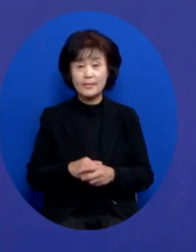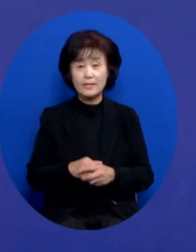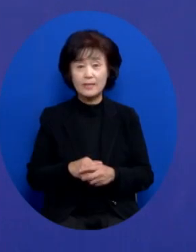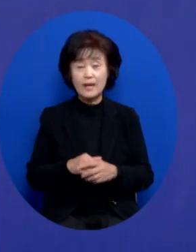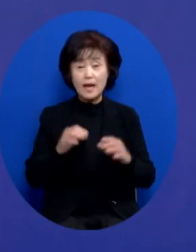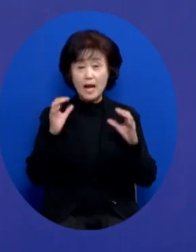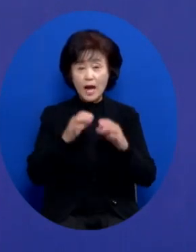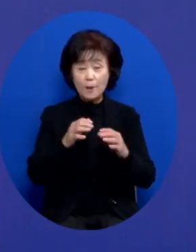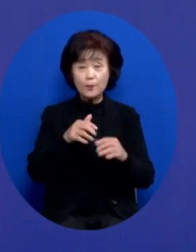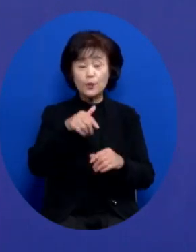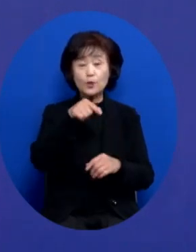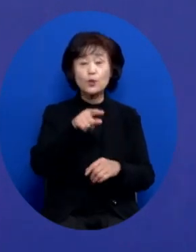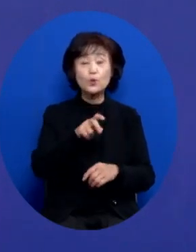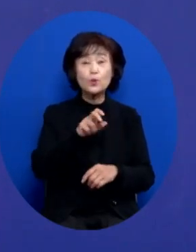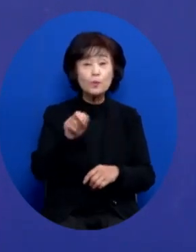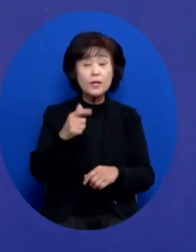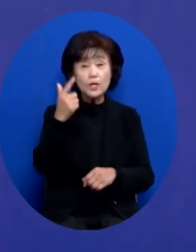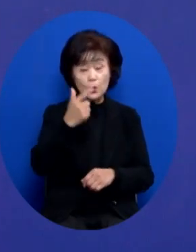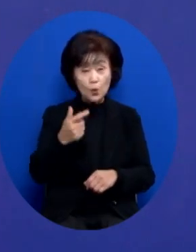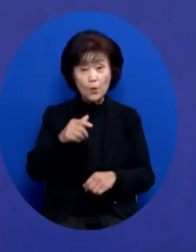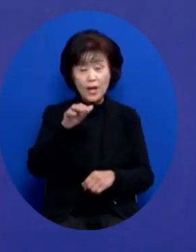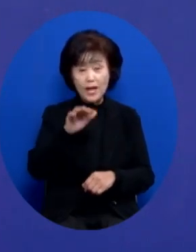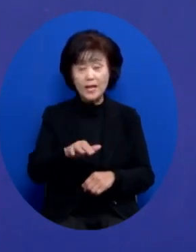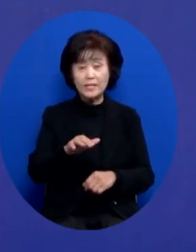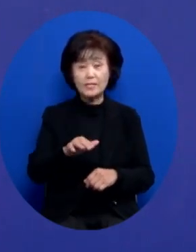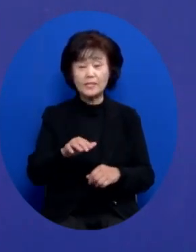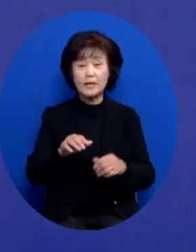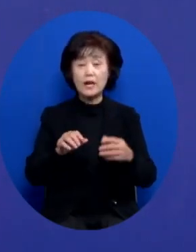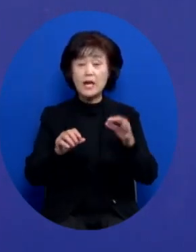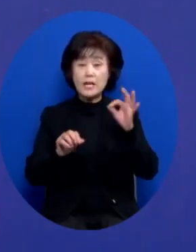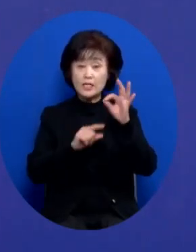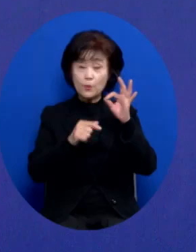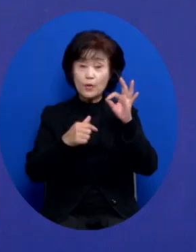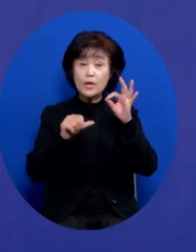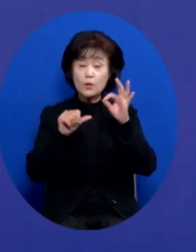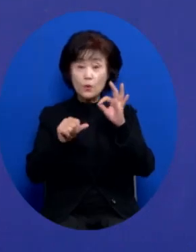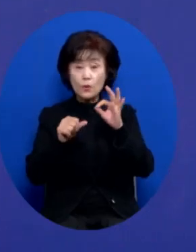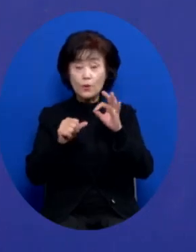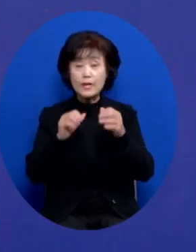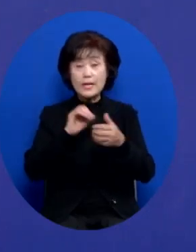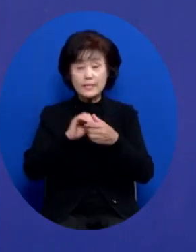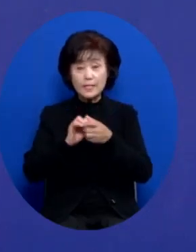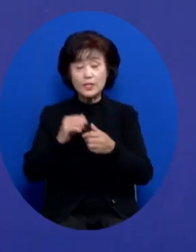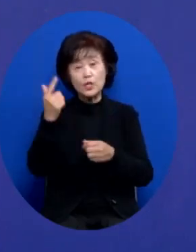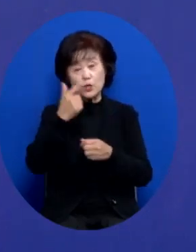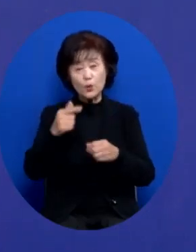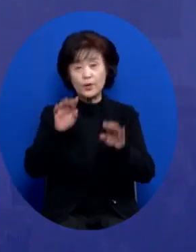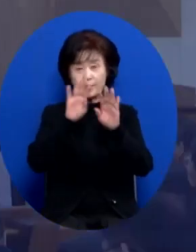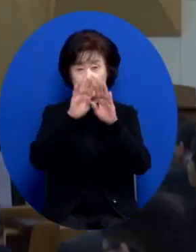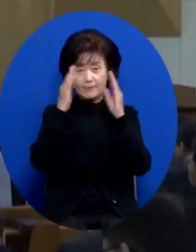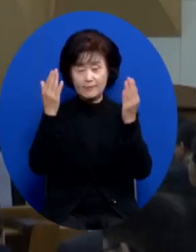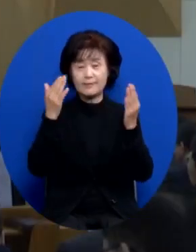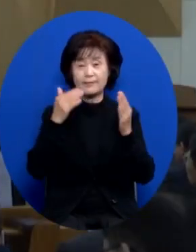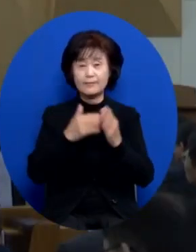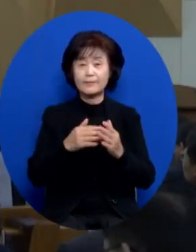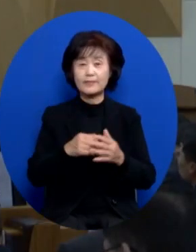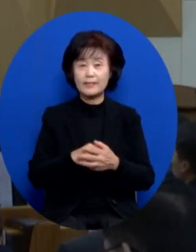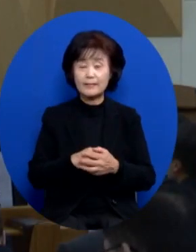대한예수교장로회 합동 구미노회가 5일 선산제일교회에서 제75회 정기노회를 개최했습니다.